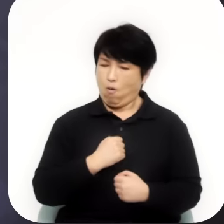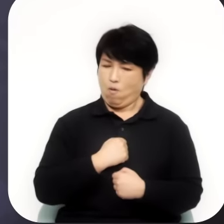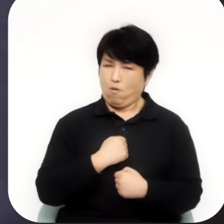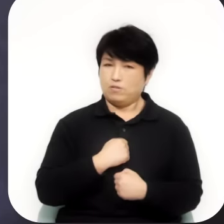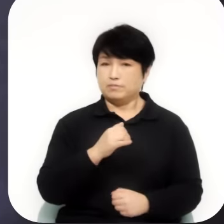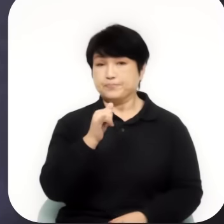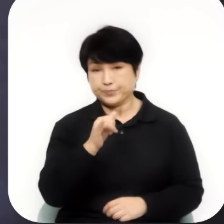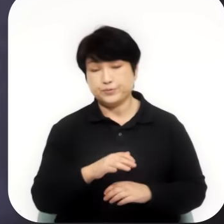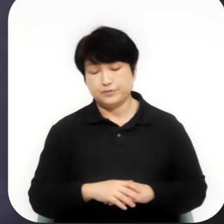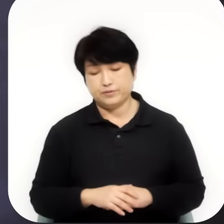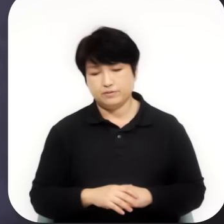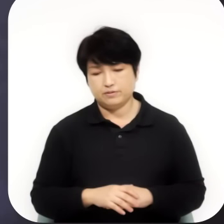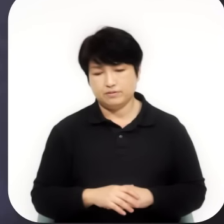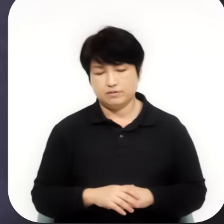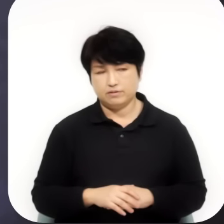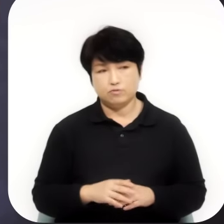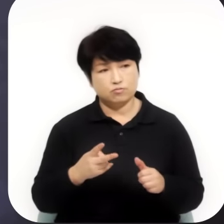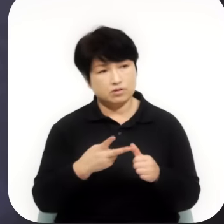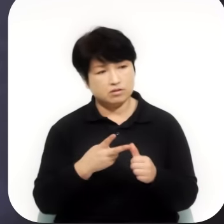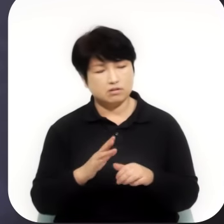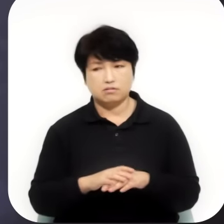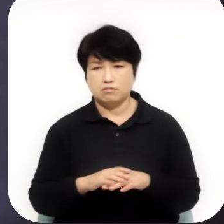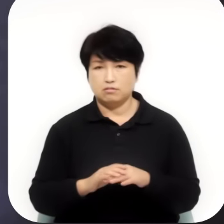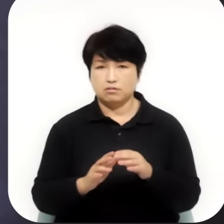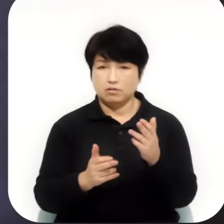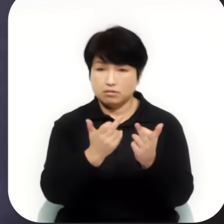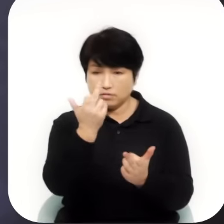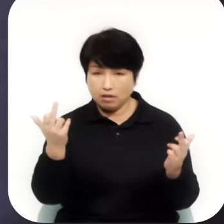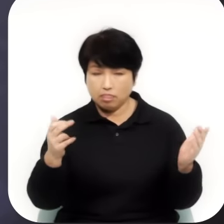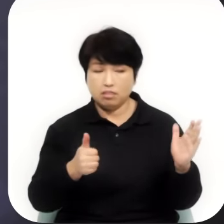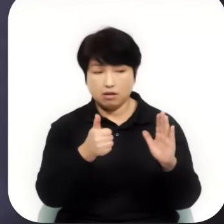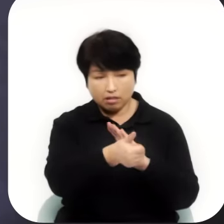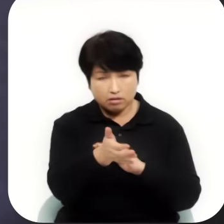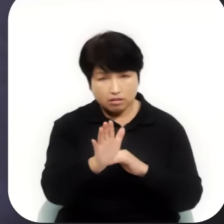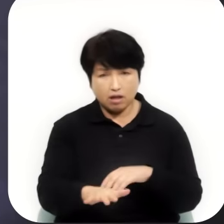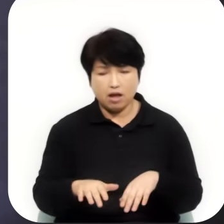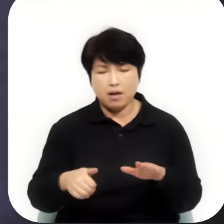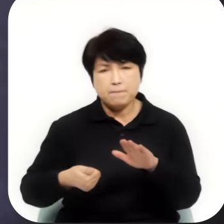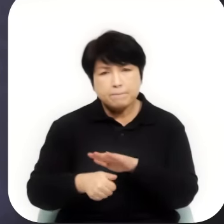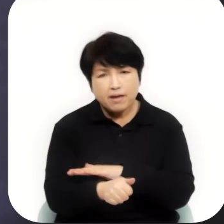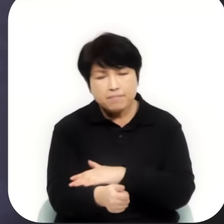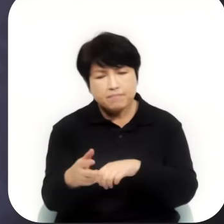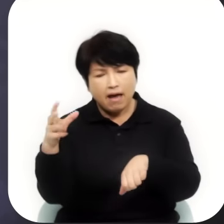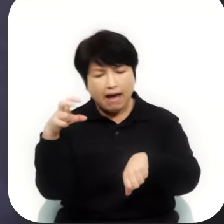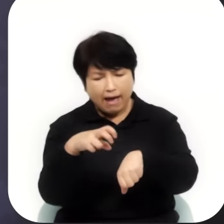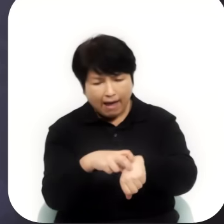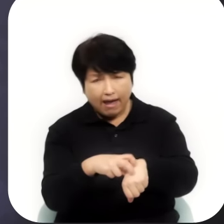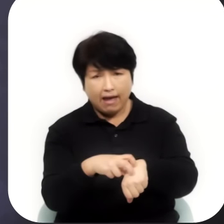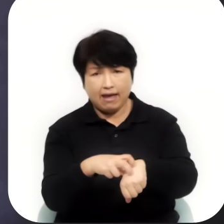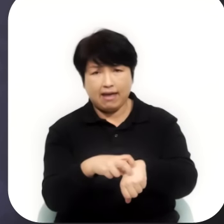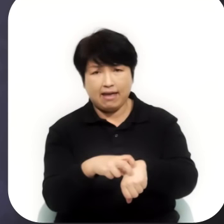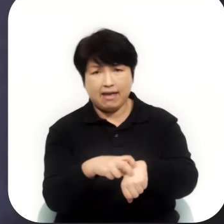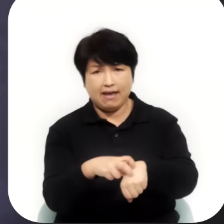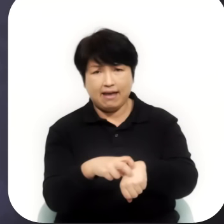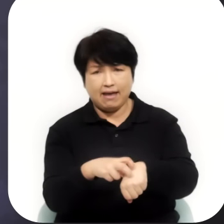한다. 옛날에 내가 어릴 때 숲속에 갔다가 뱀한테 물렸다. 그래서